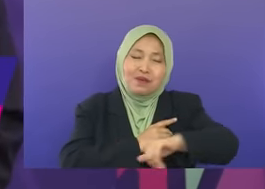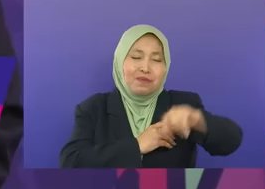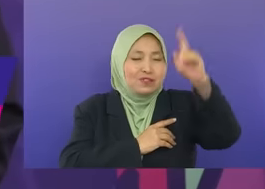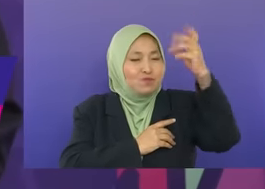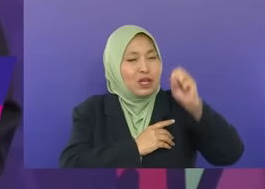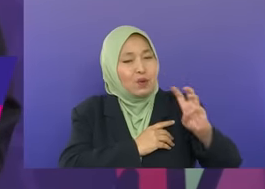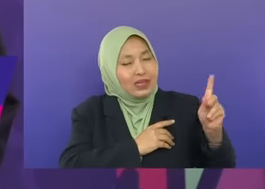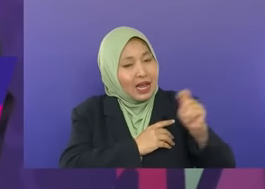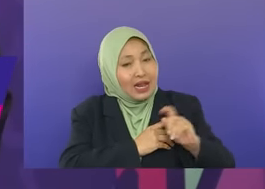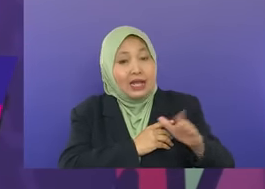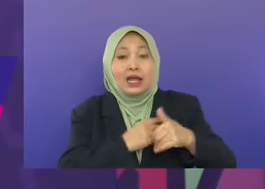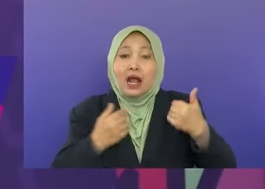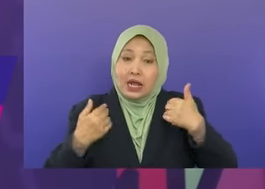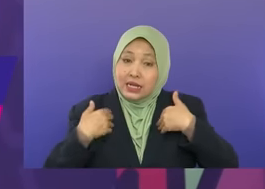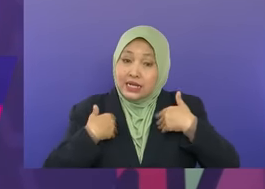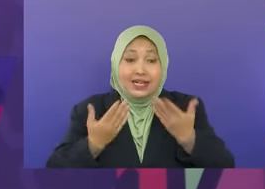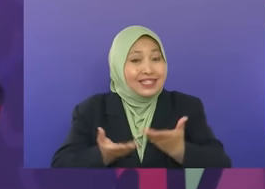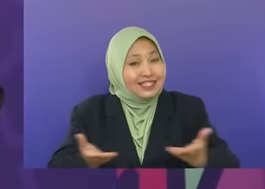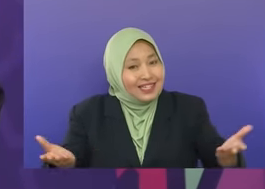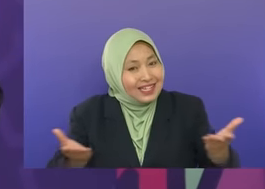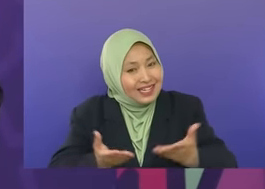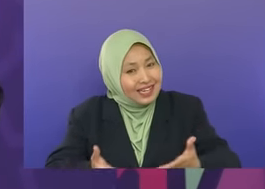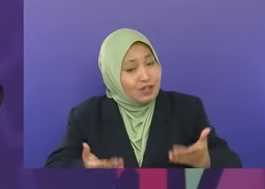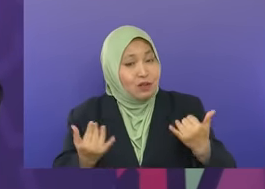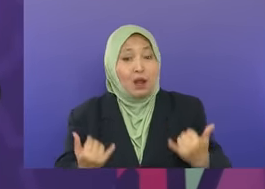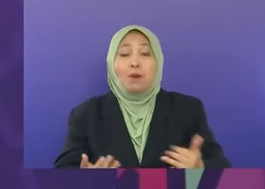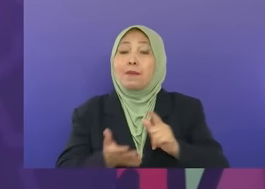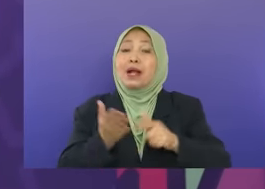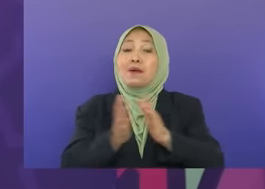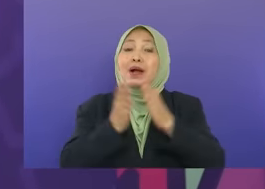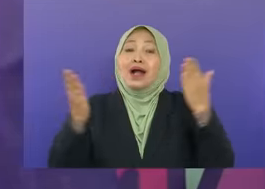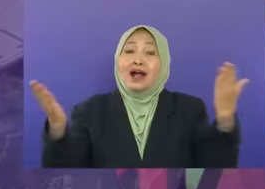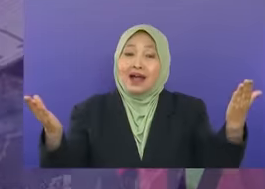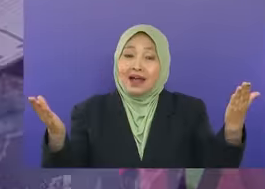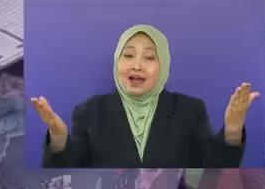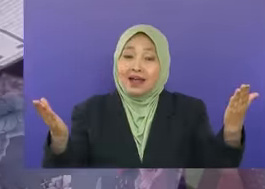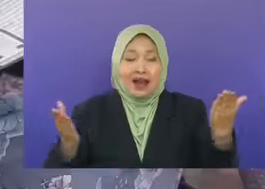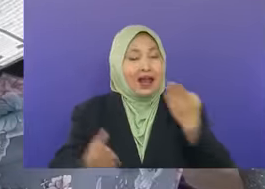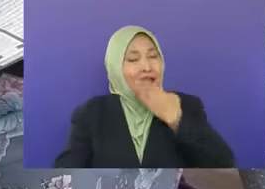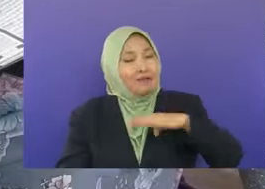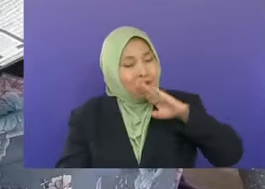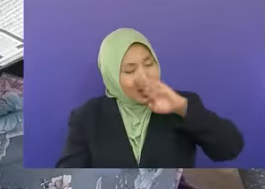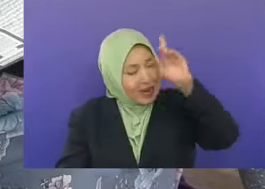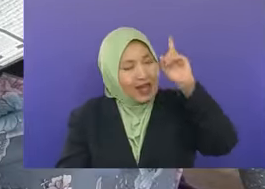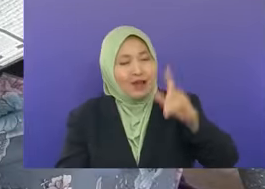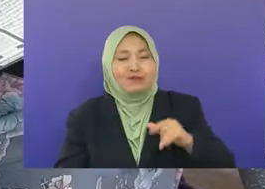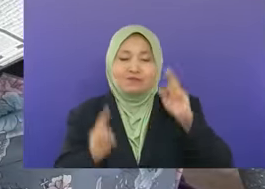yang berada di studio pada saat Alhamdulillah